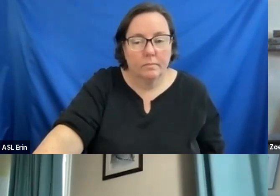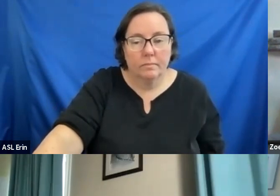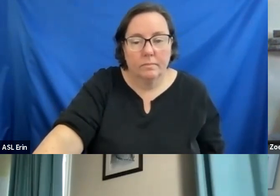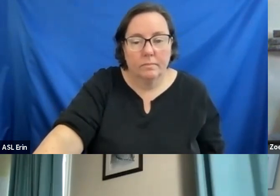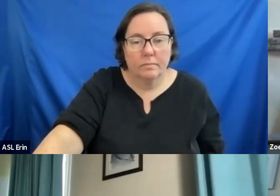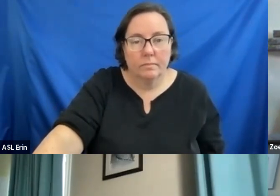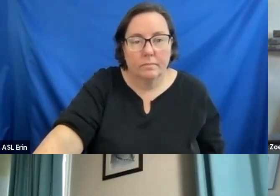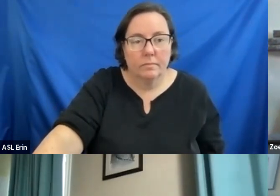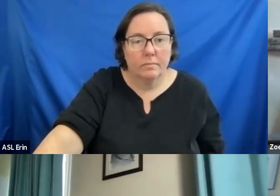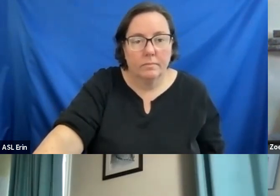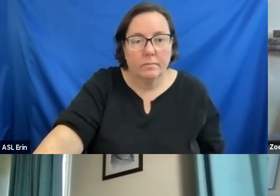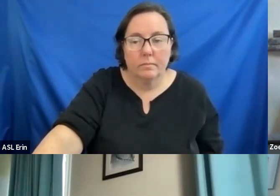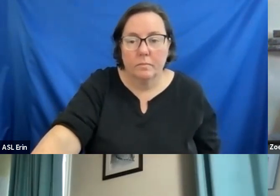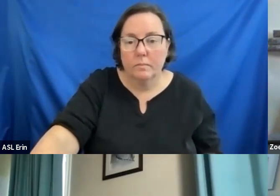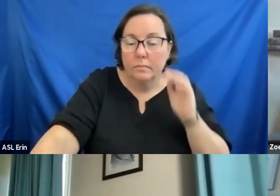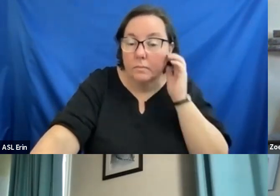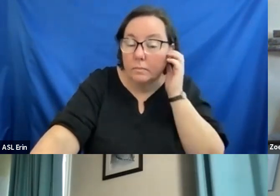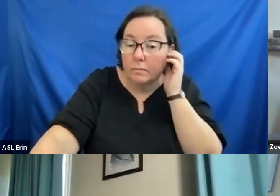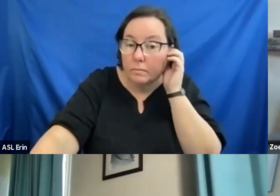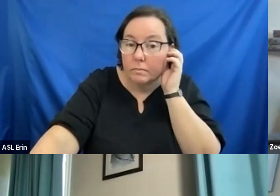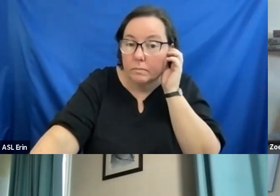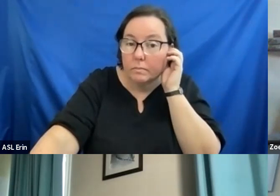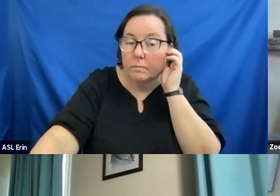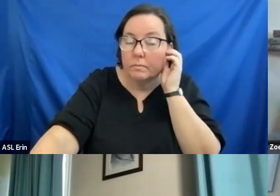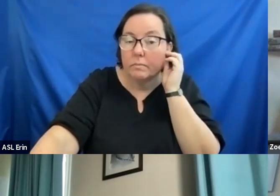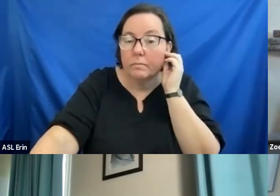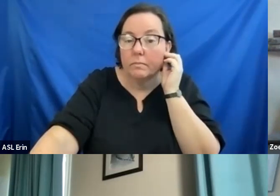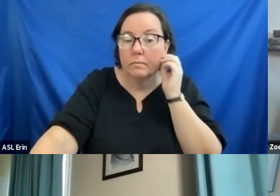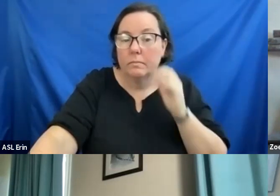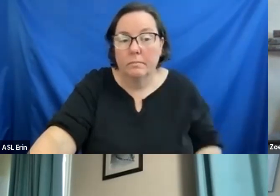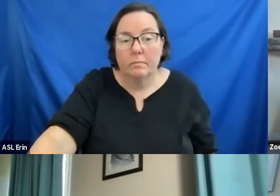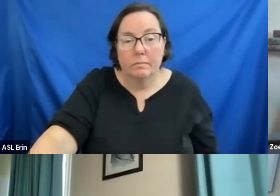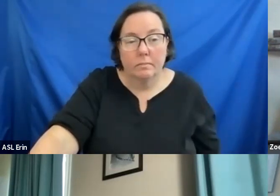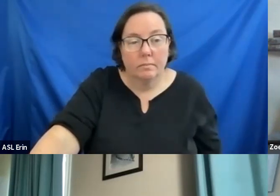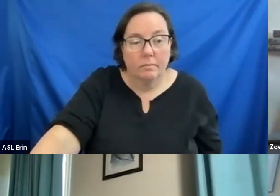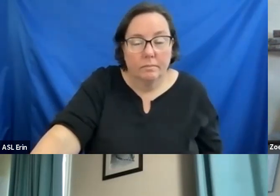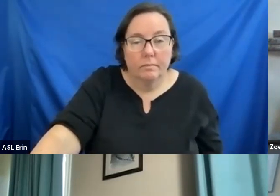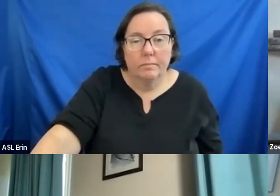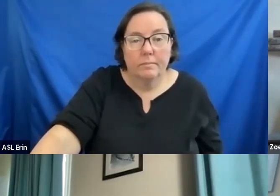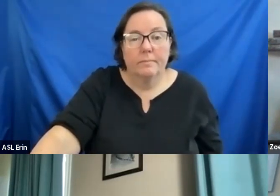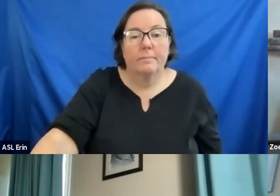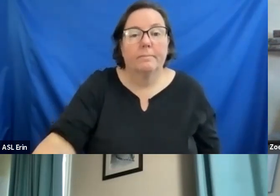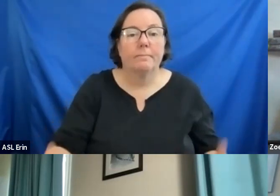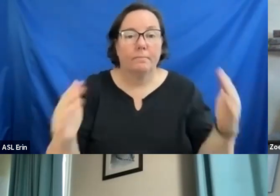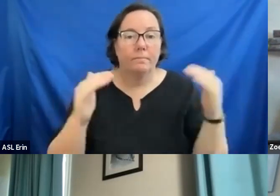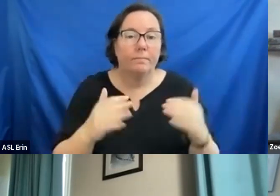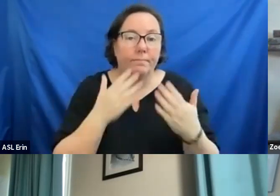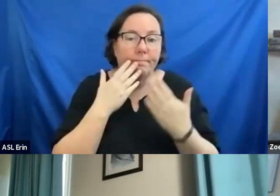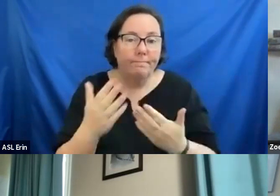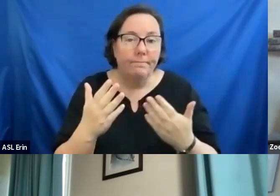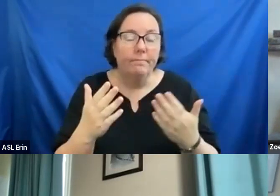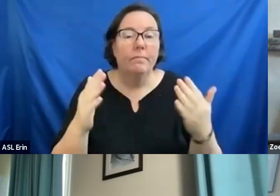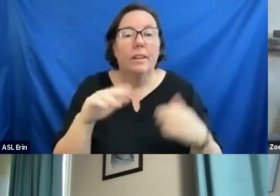ou dire et n'a traduit pour vous. Noto, bonne écoute, bon travail. Merci beaucoup. Thank you.